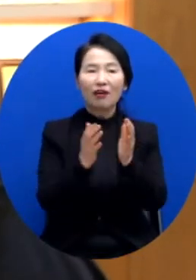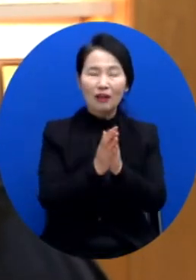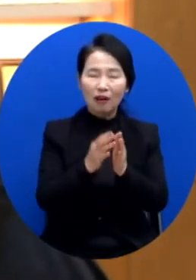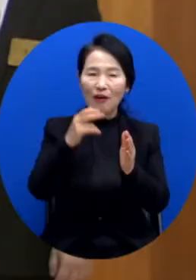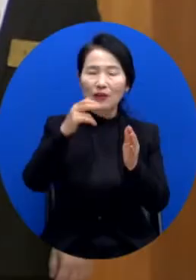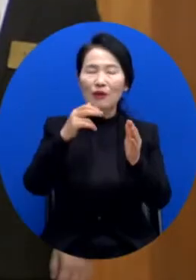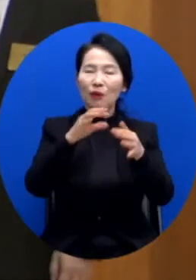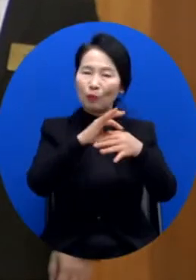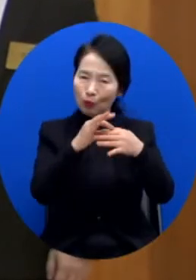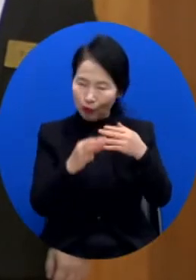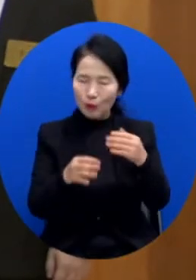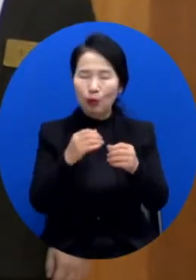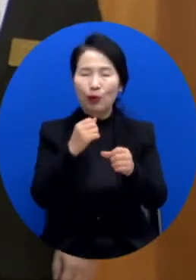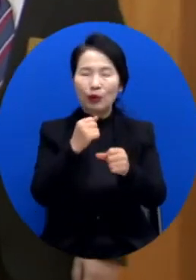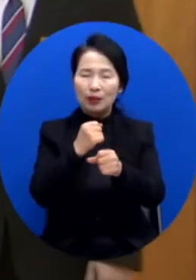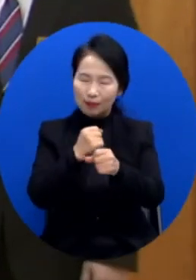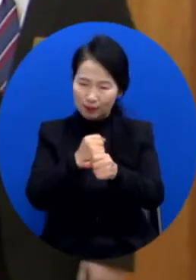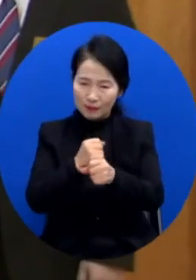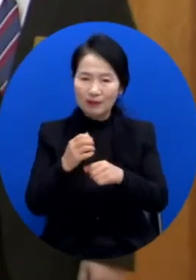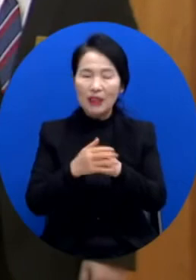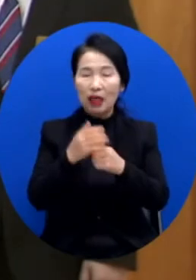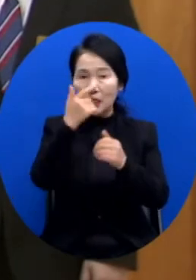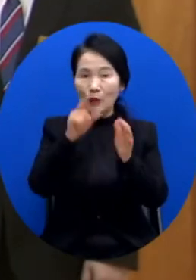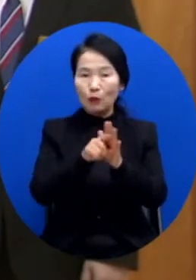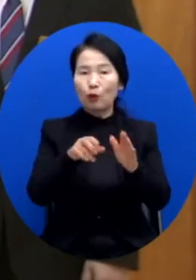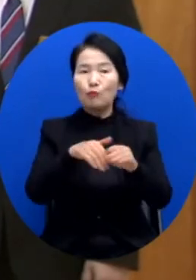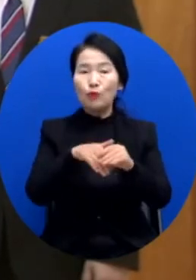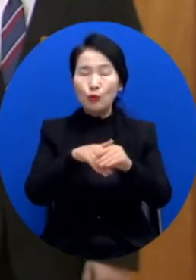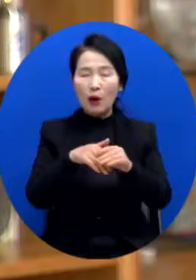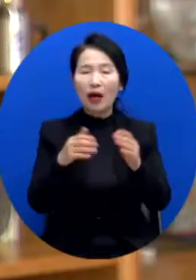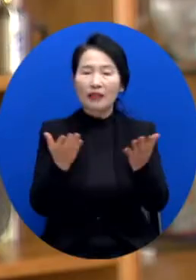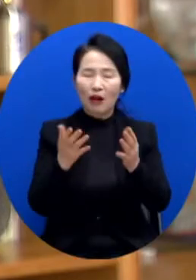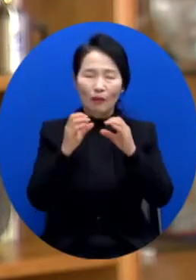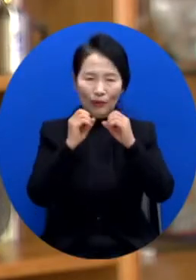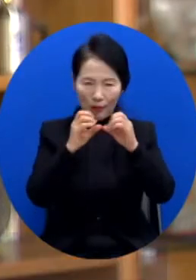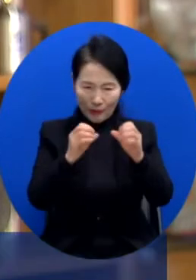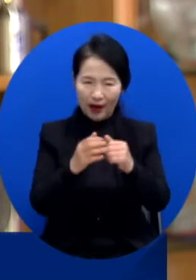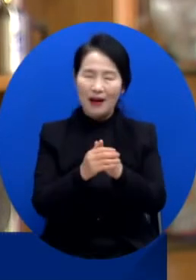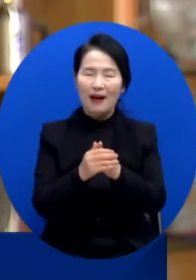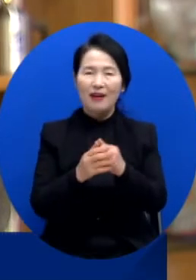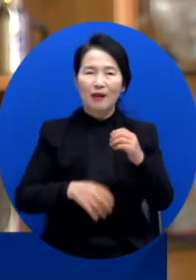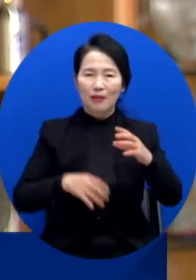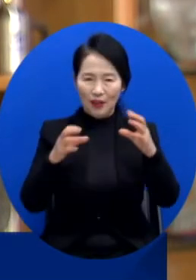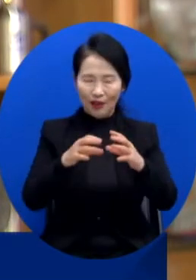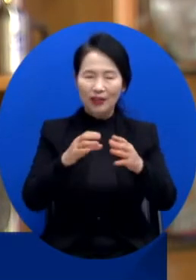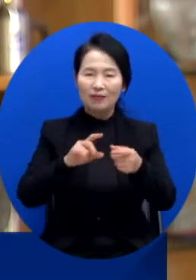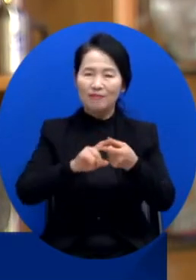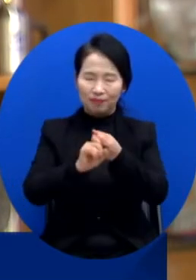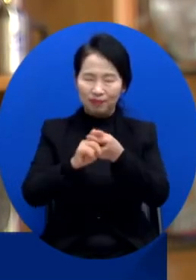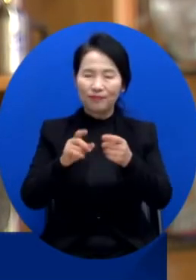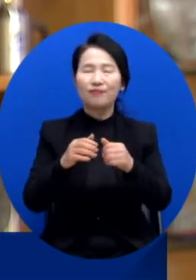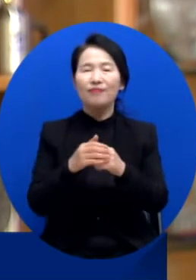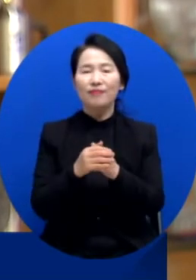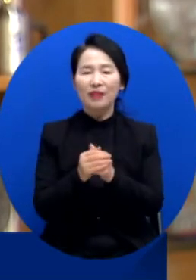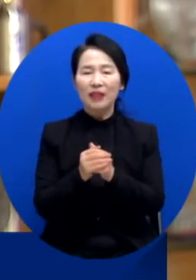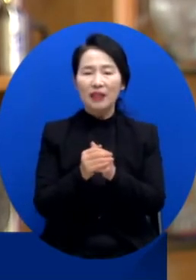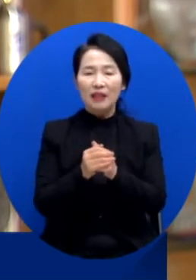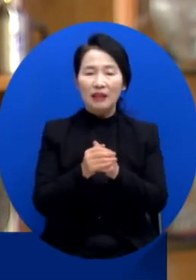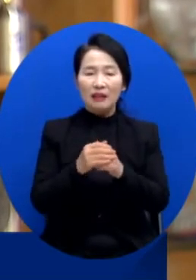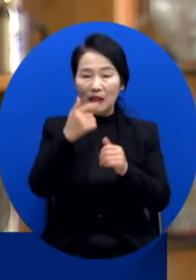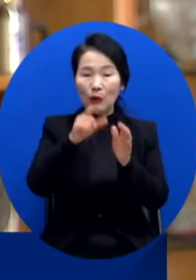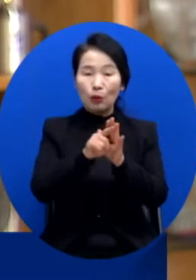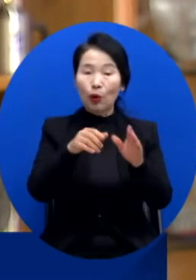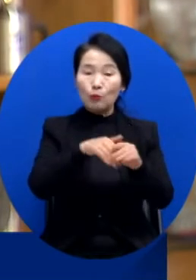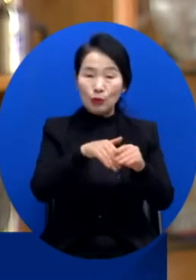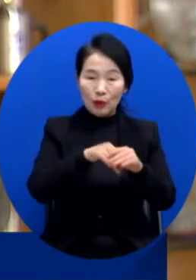협력, 기독교 문화 전파 사업 협력 등을 다짐했습니다. 기독교 문화의 다양한 콘텐츠를